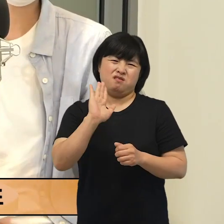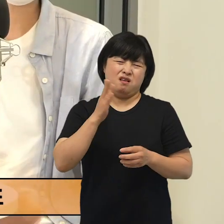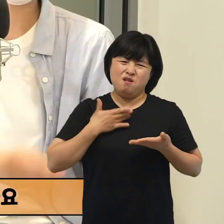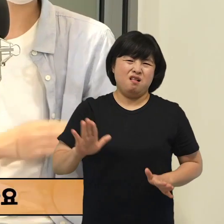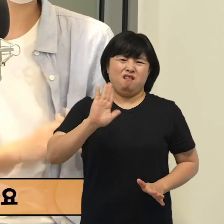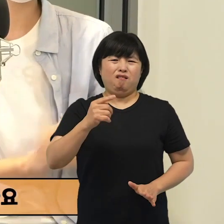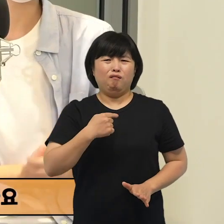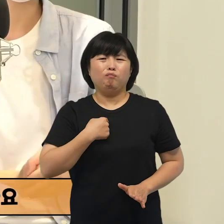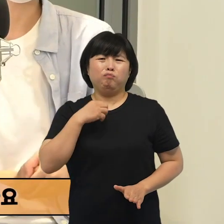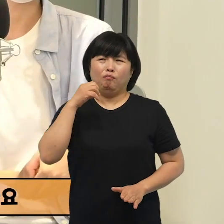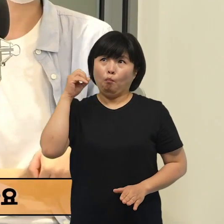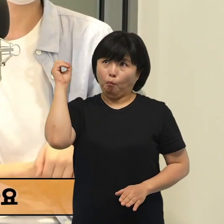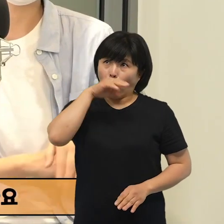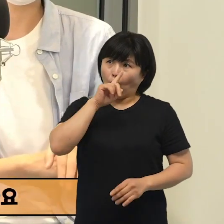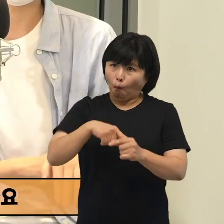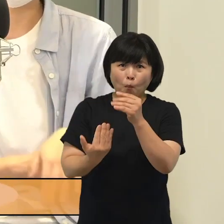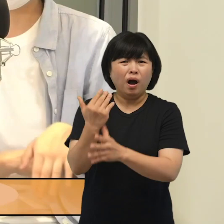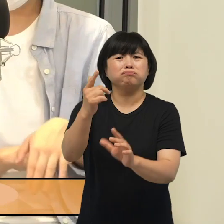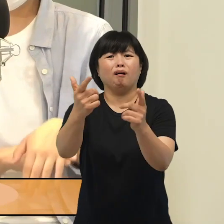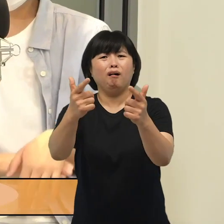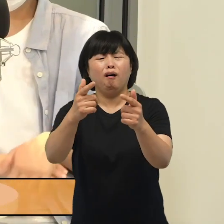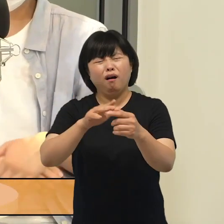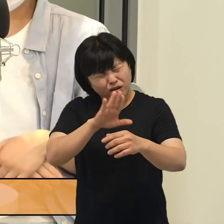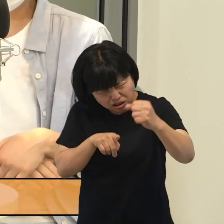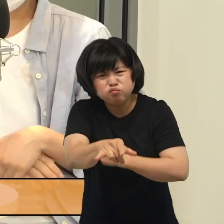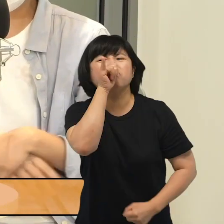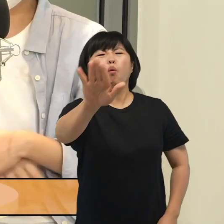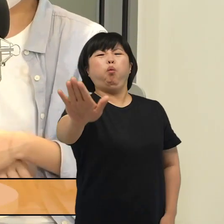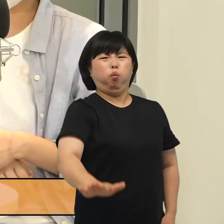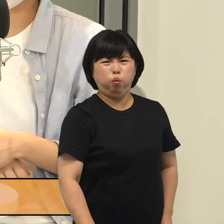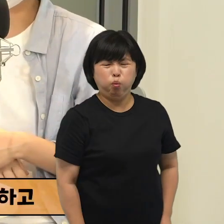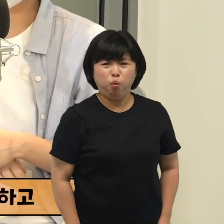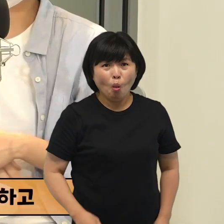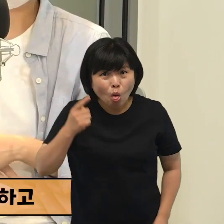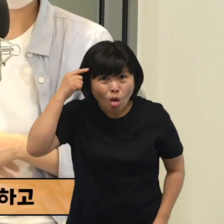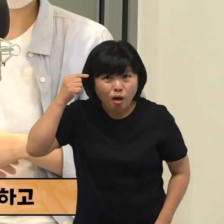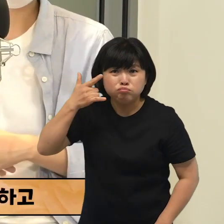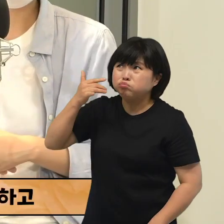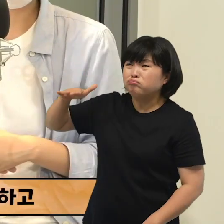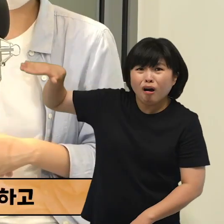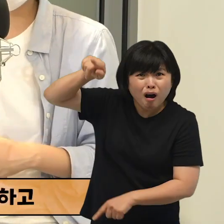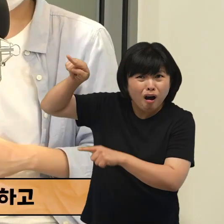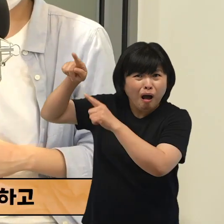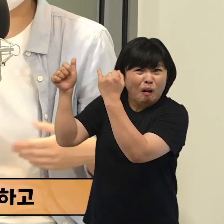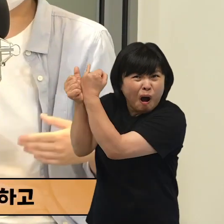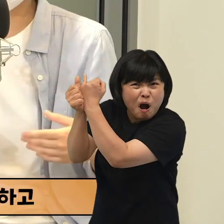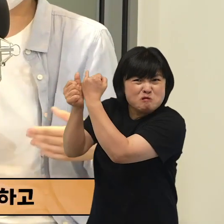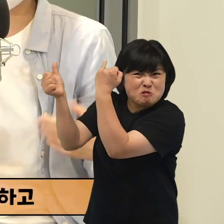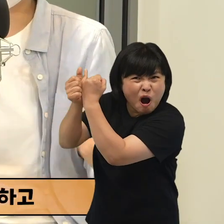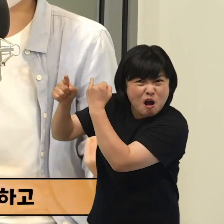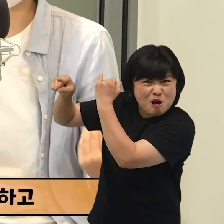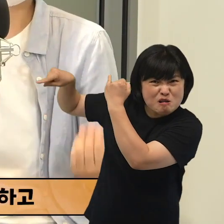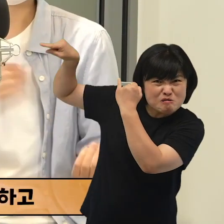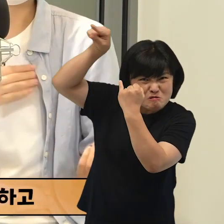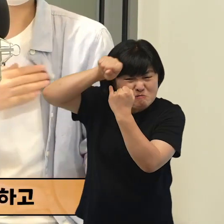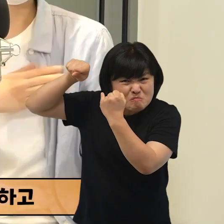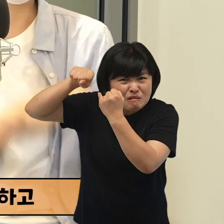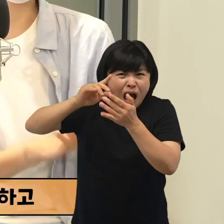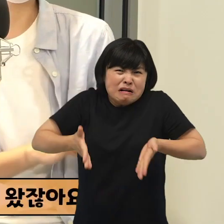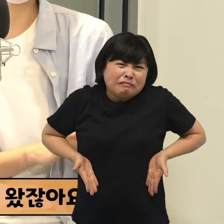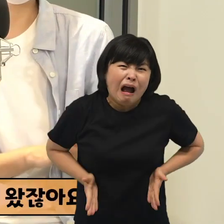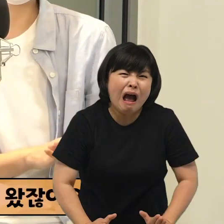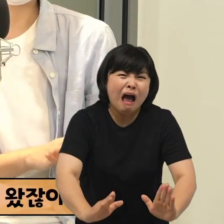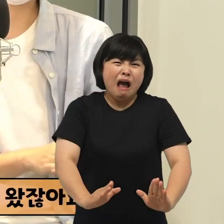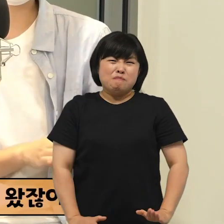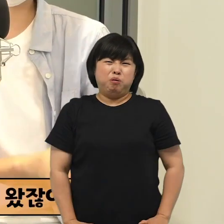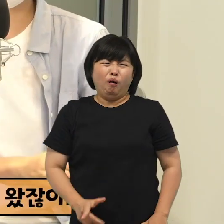비자녀주의도 저희가 그냥 생긴 게 아니잖아요. 이게 다 이제 이유가 있는 것인데 사실 저희 부모님 세대는 결혼하고 아이